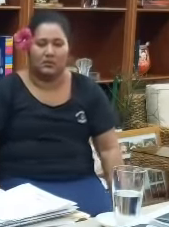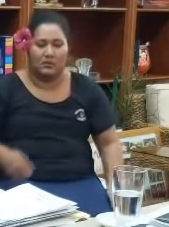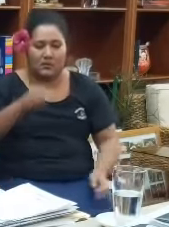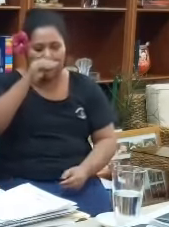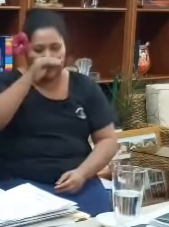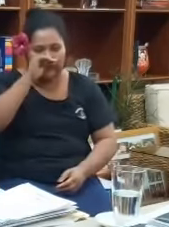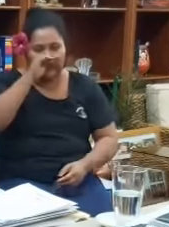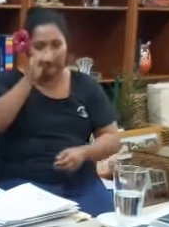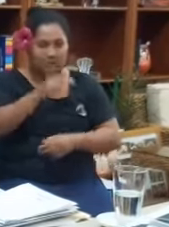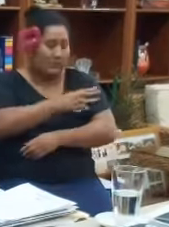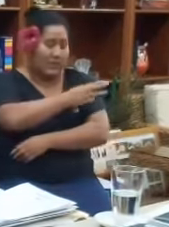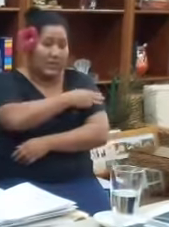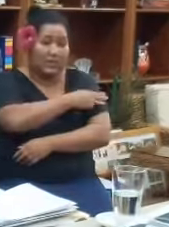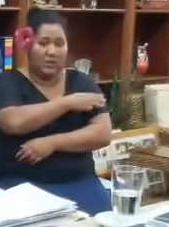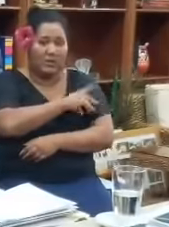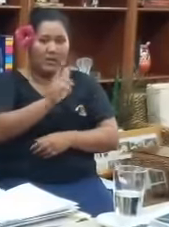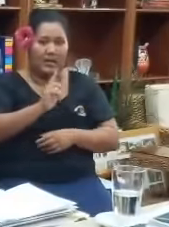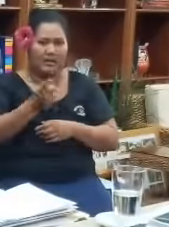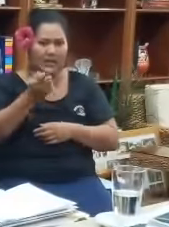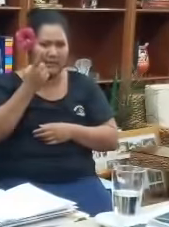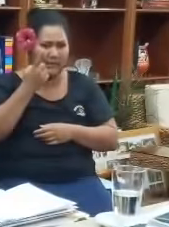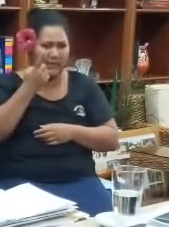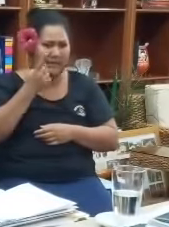tatule le fingo fie tele fa singo